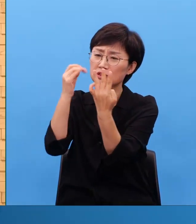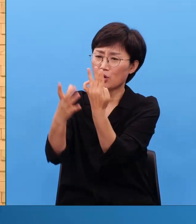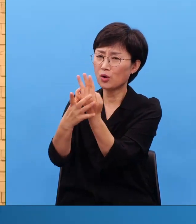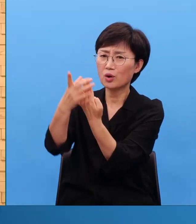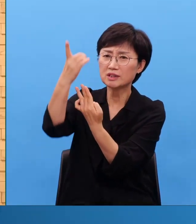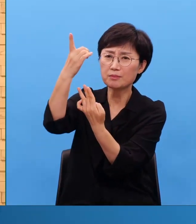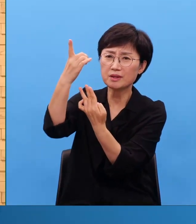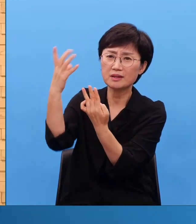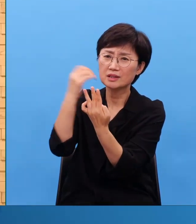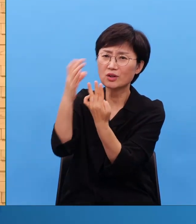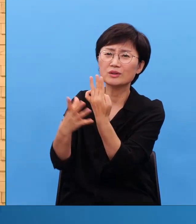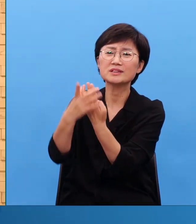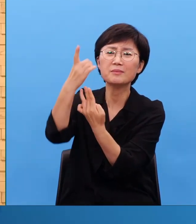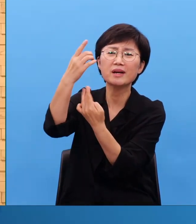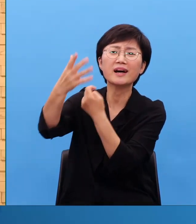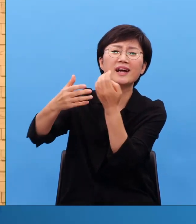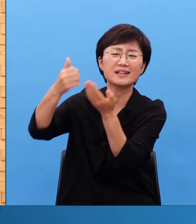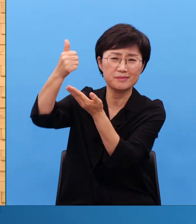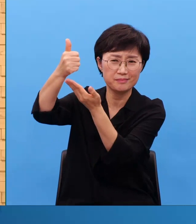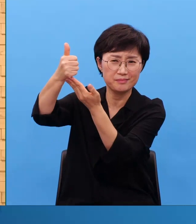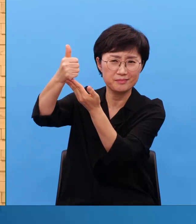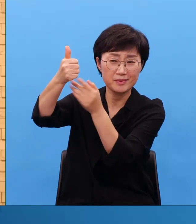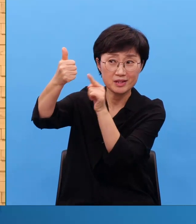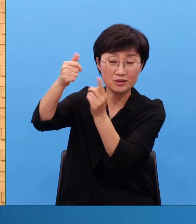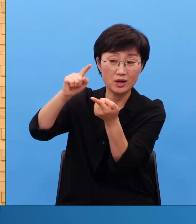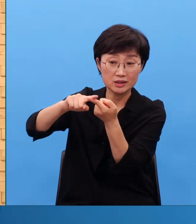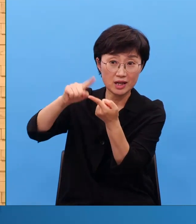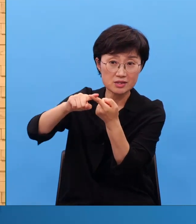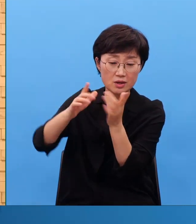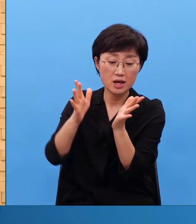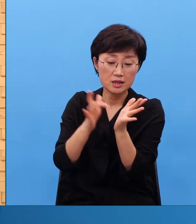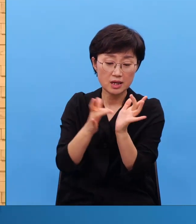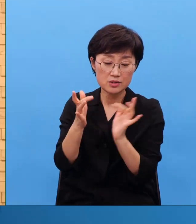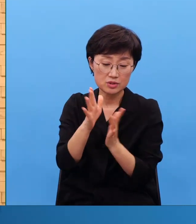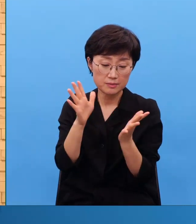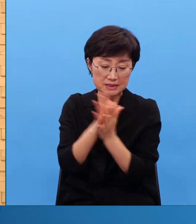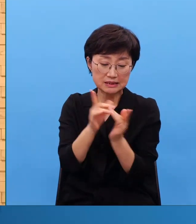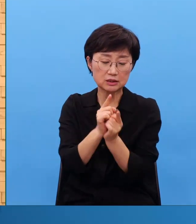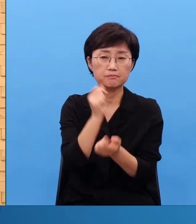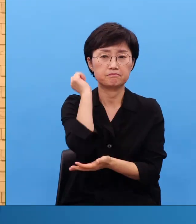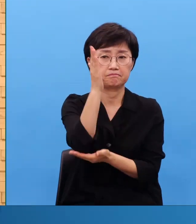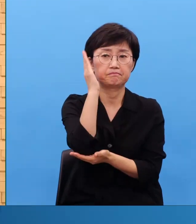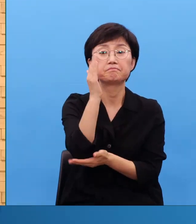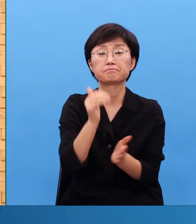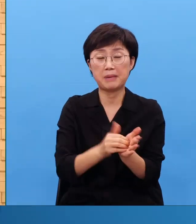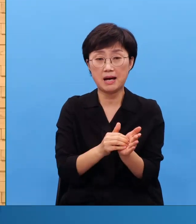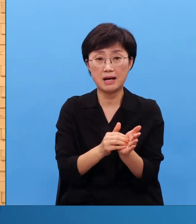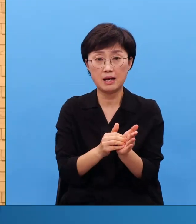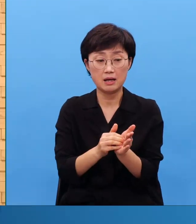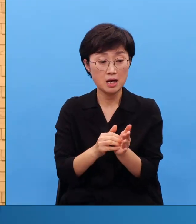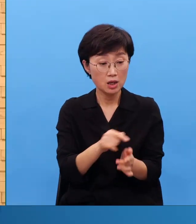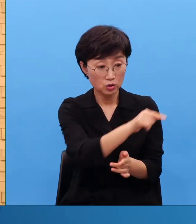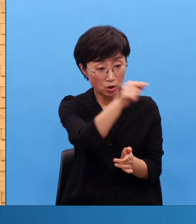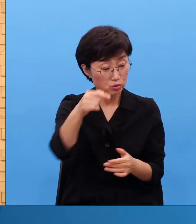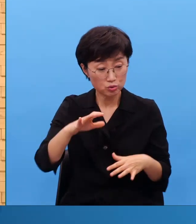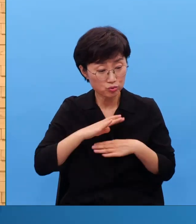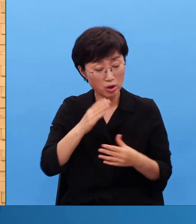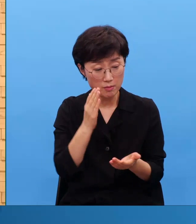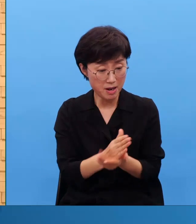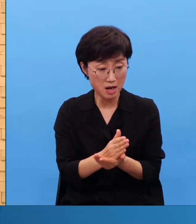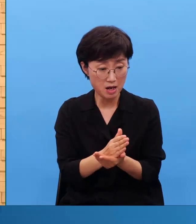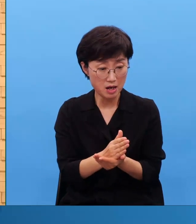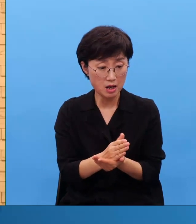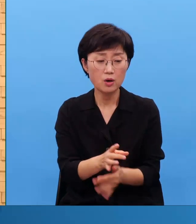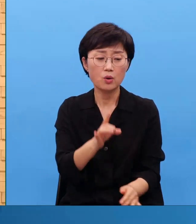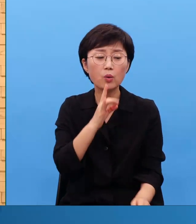God. 이걸 예수님이 설명하신 거예요. And this is the explanation of Jesus. 아무것도 두려워하지 말라. Do not fear anybody. 다른 거 필요 없다.